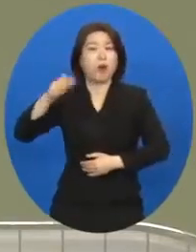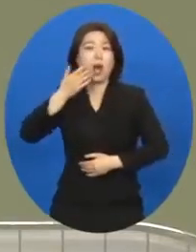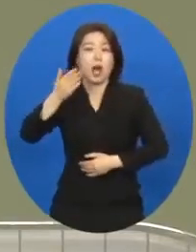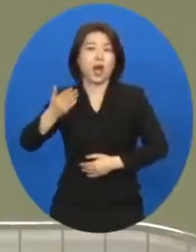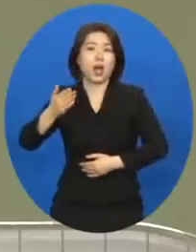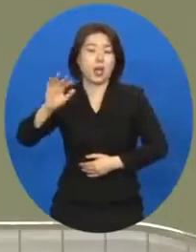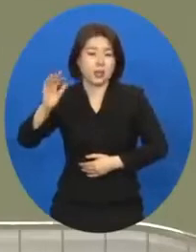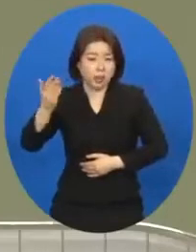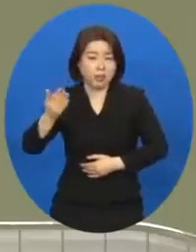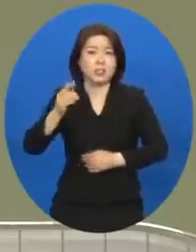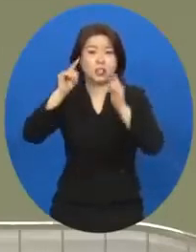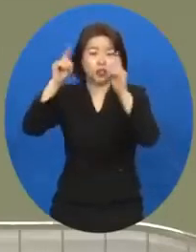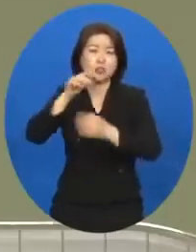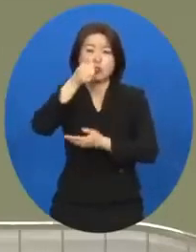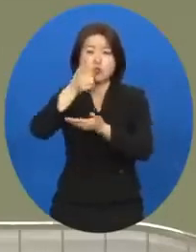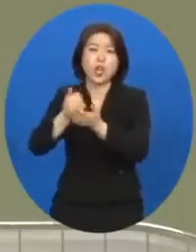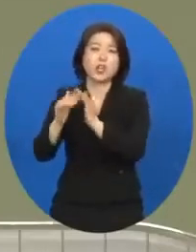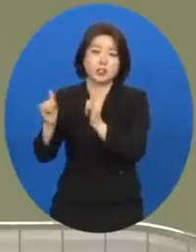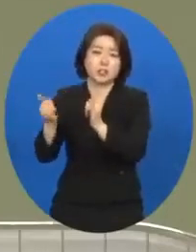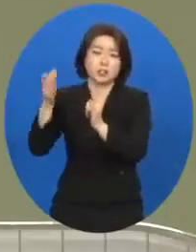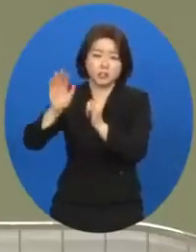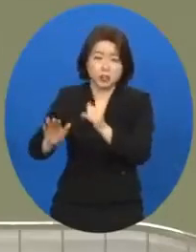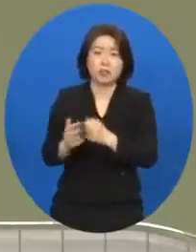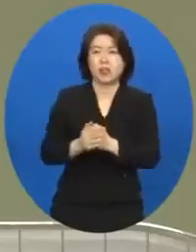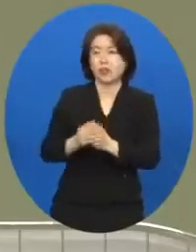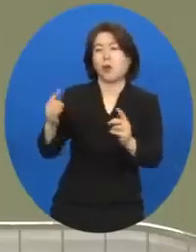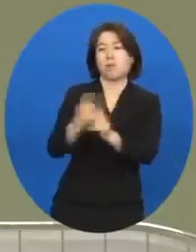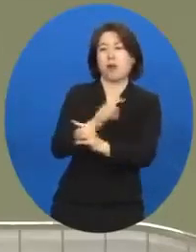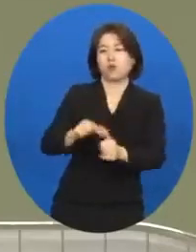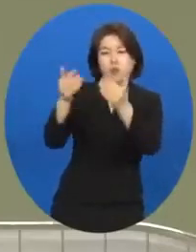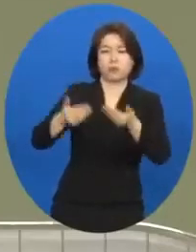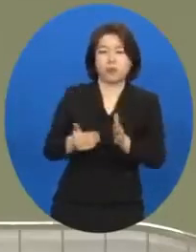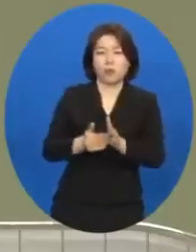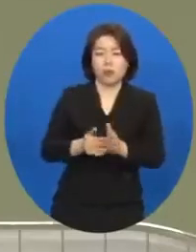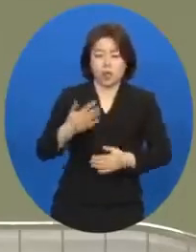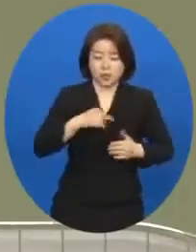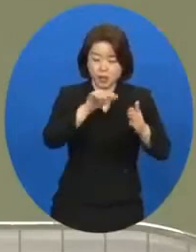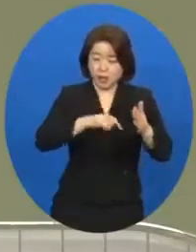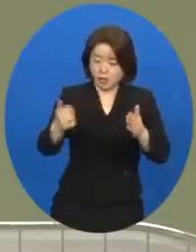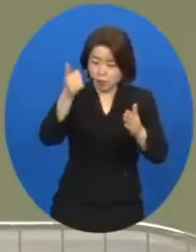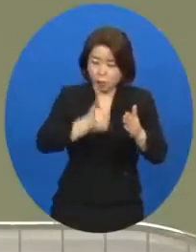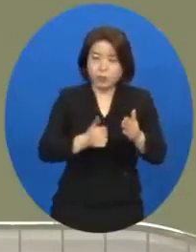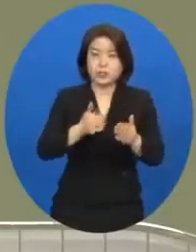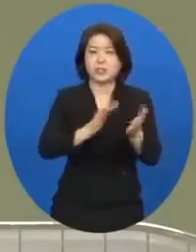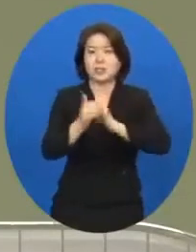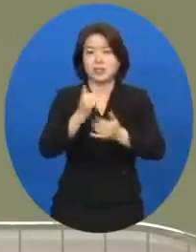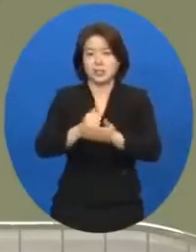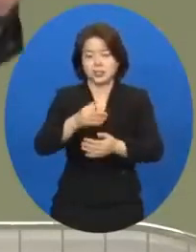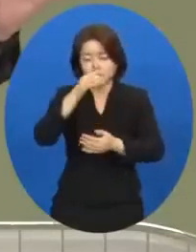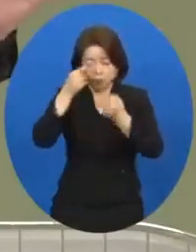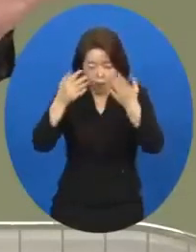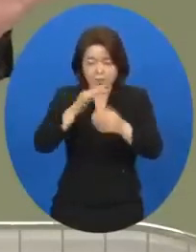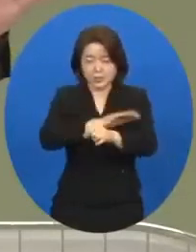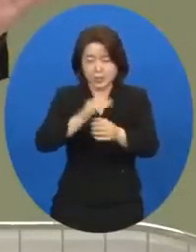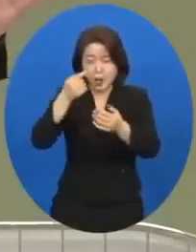죄인이었습니까? 우리 안에 오신 예수님, 그걸 진짜 믿게 되면 예수님은 사람 보는 눈을